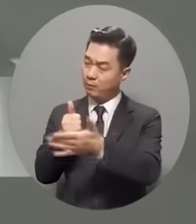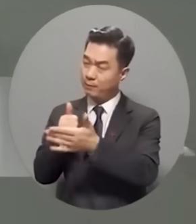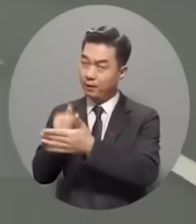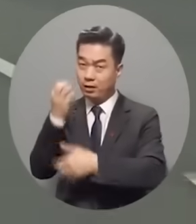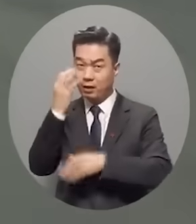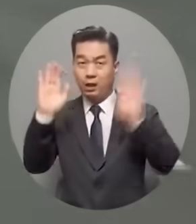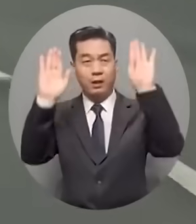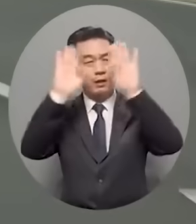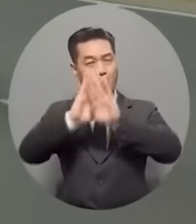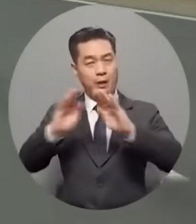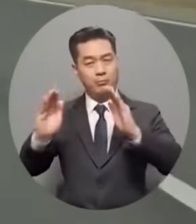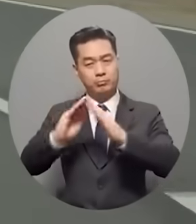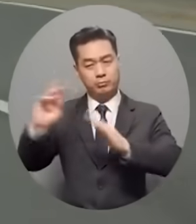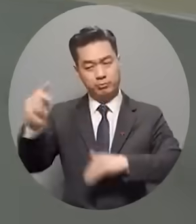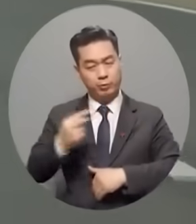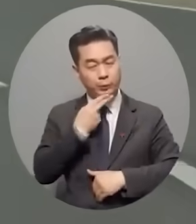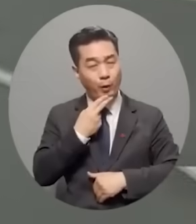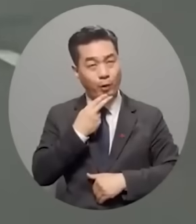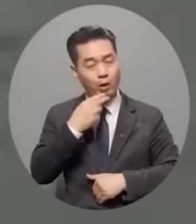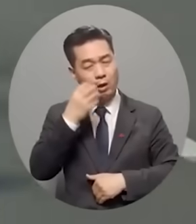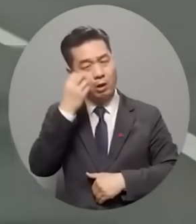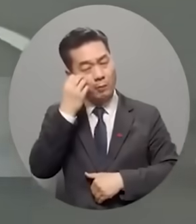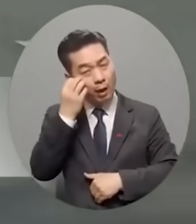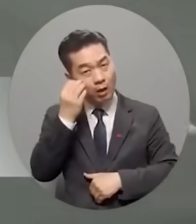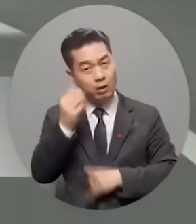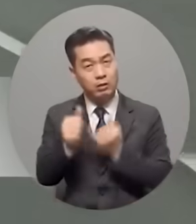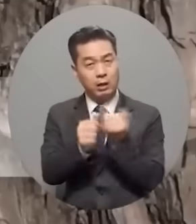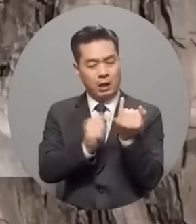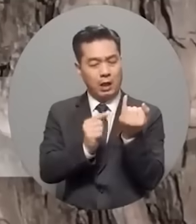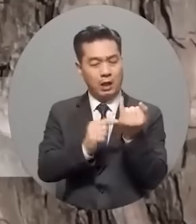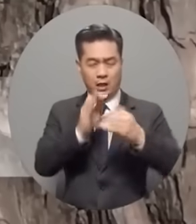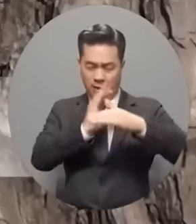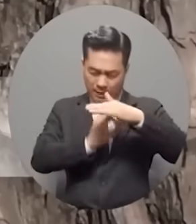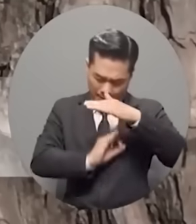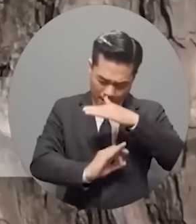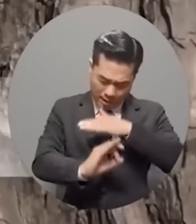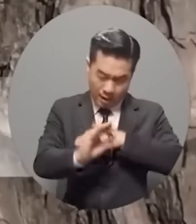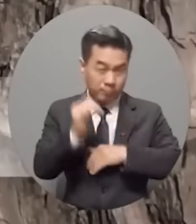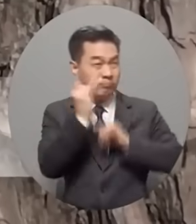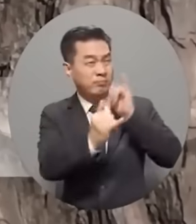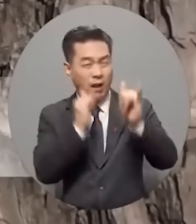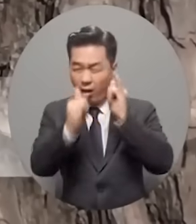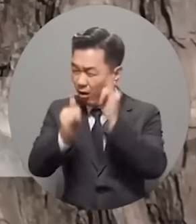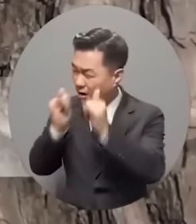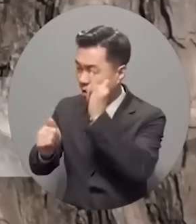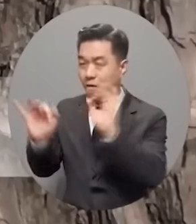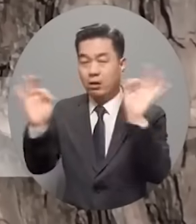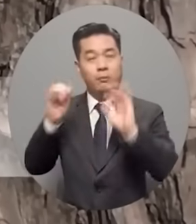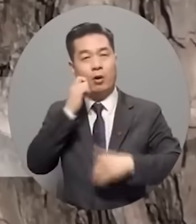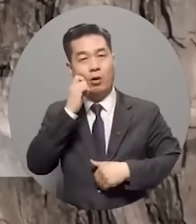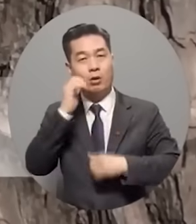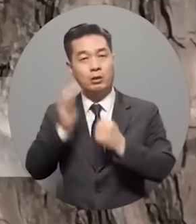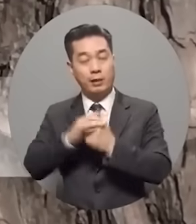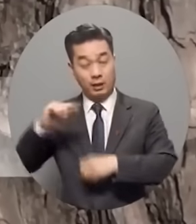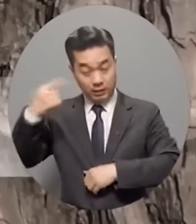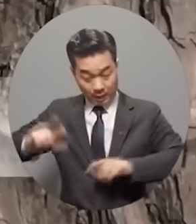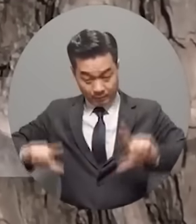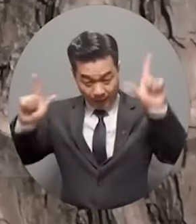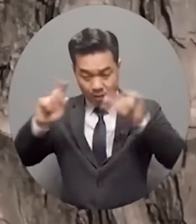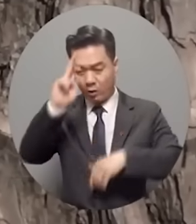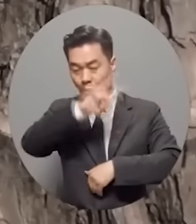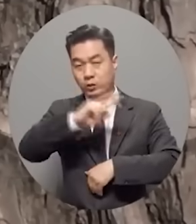돼도 집에 돌아오지 않았습니다. 아내는 밤새 수소문했지만 남편의 행방을 알 수 없어 결국 이튿날 오전